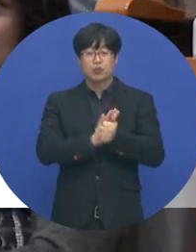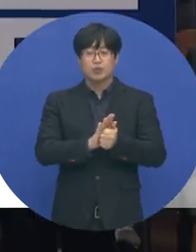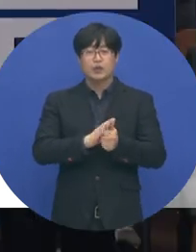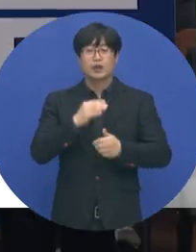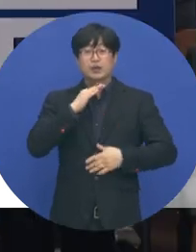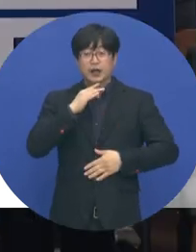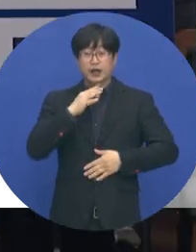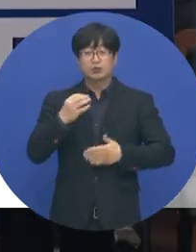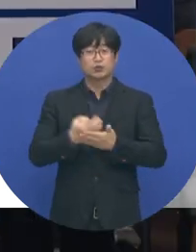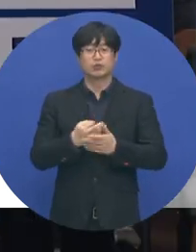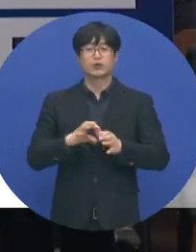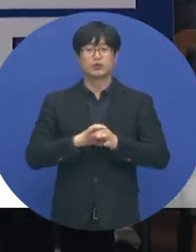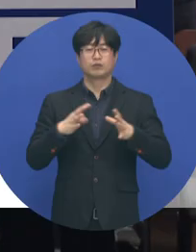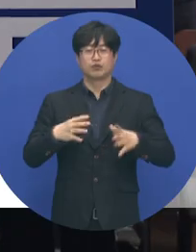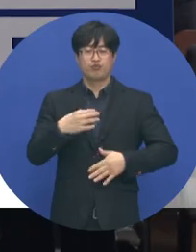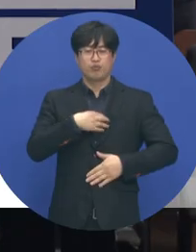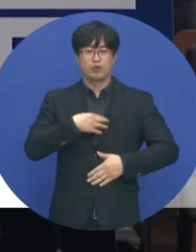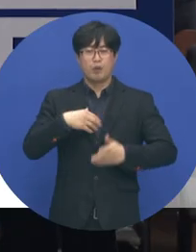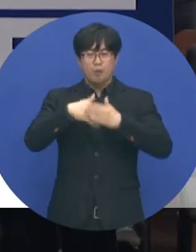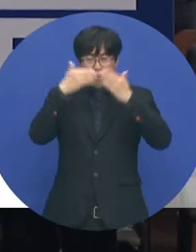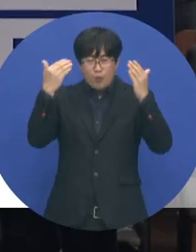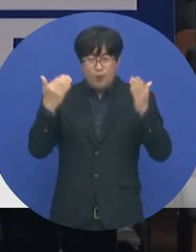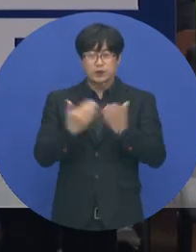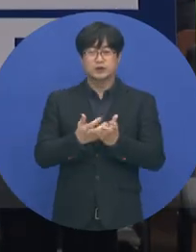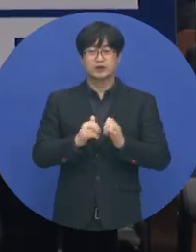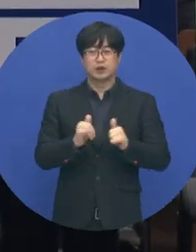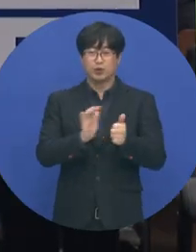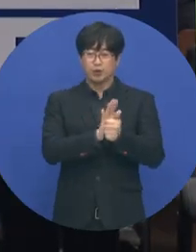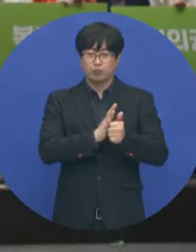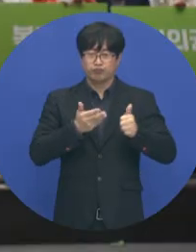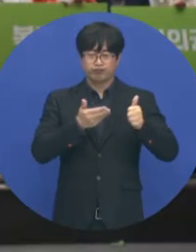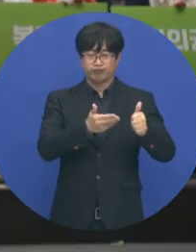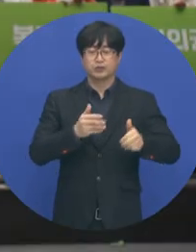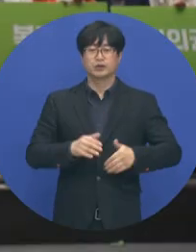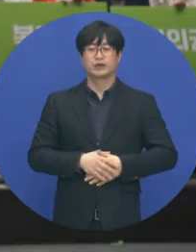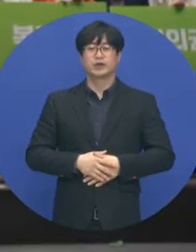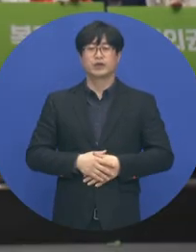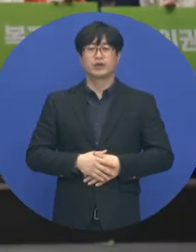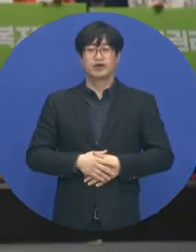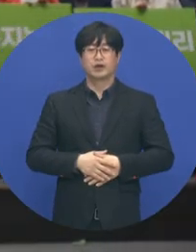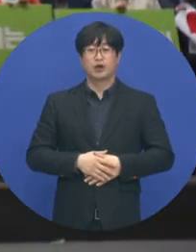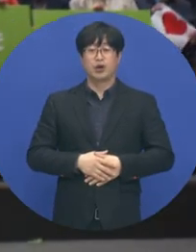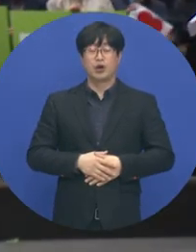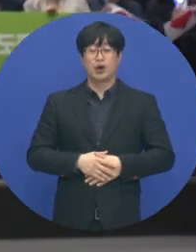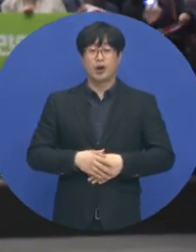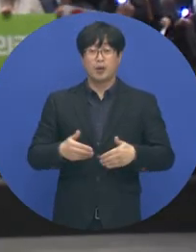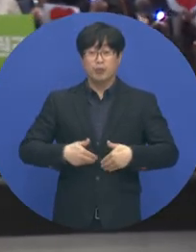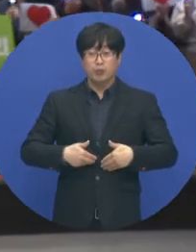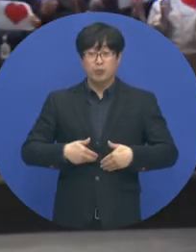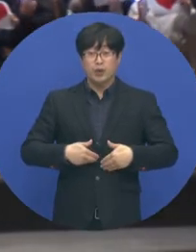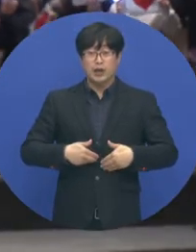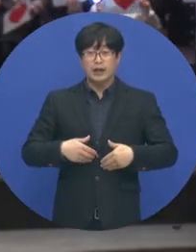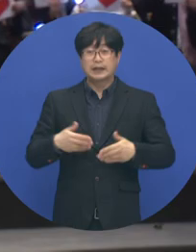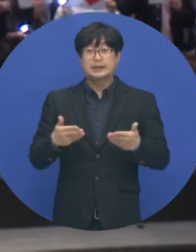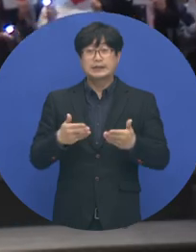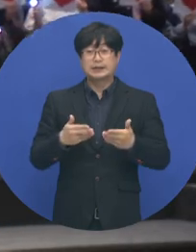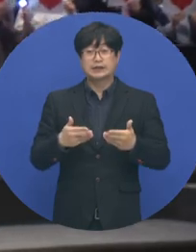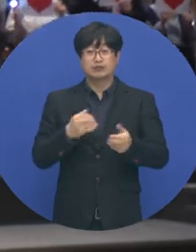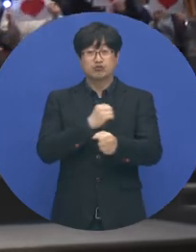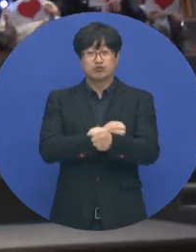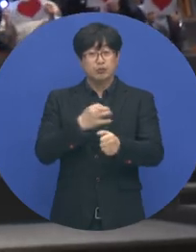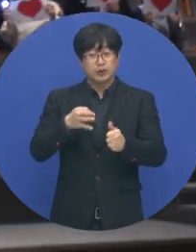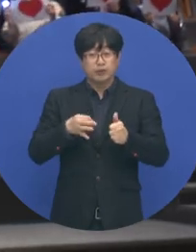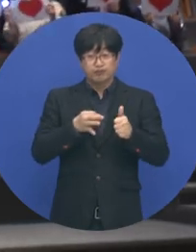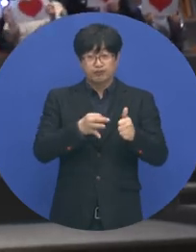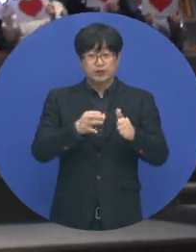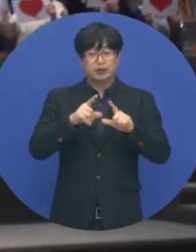연령과 소득에 제한 없이 위기에 놓인 모든 도민에게 돌봄을 제공합니다. 돌봄에 필요한 인건비 일부를 지원하는데